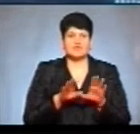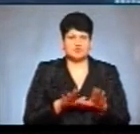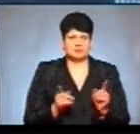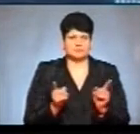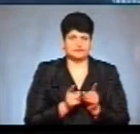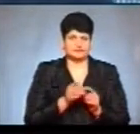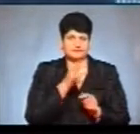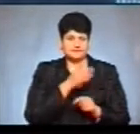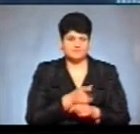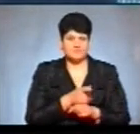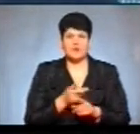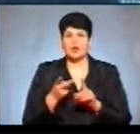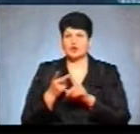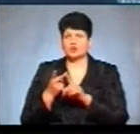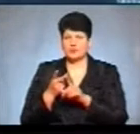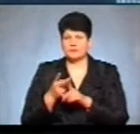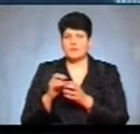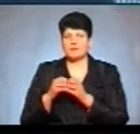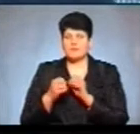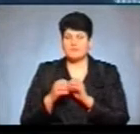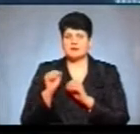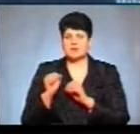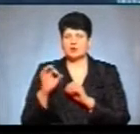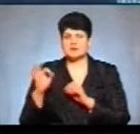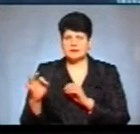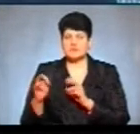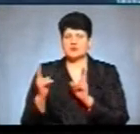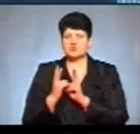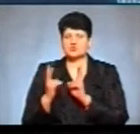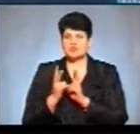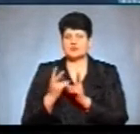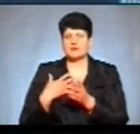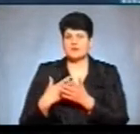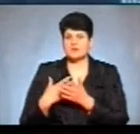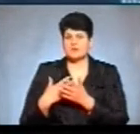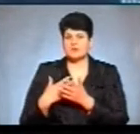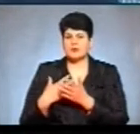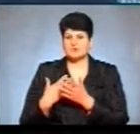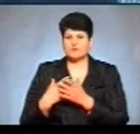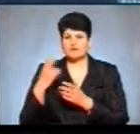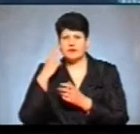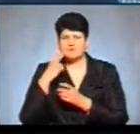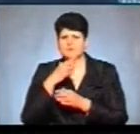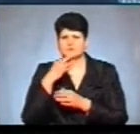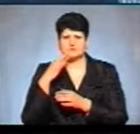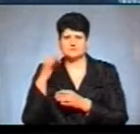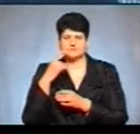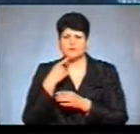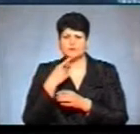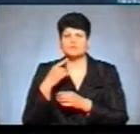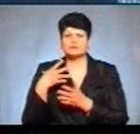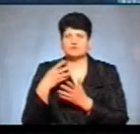друга проблема. Андрій Олексійович на зустрічах з профспілковим активом в Києві неодноразово публічно засвідчував